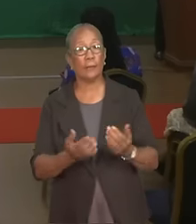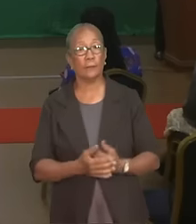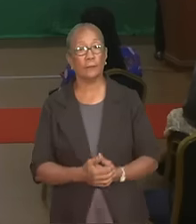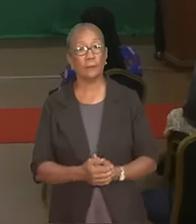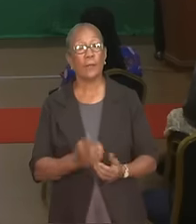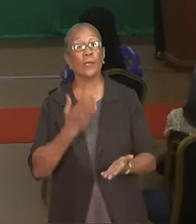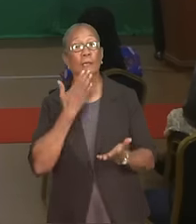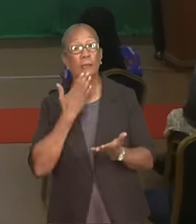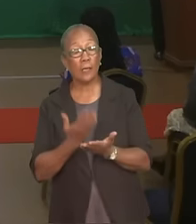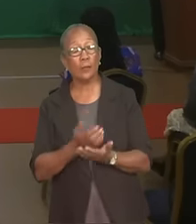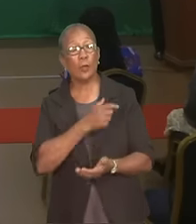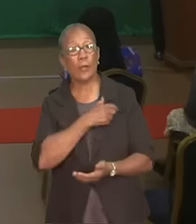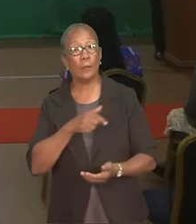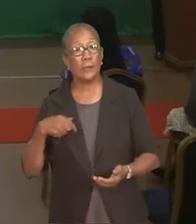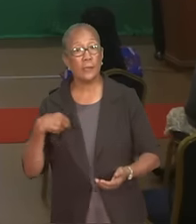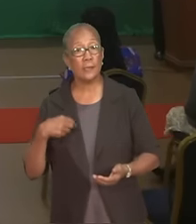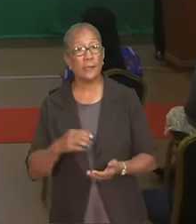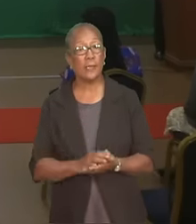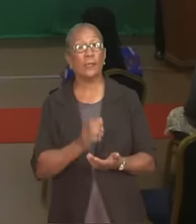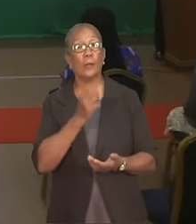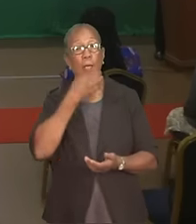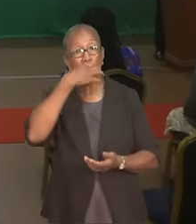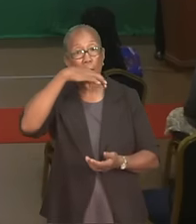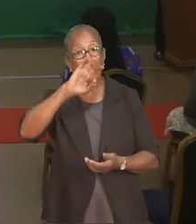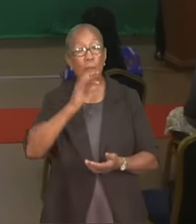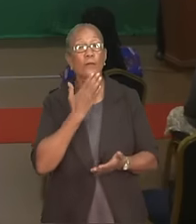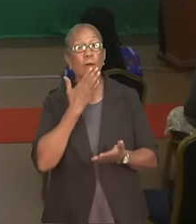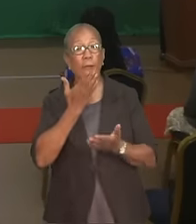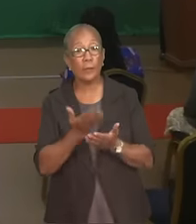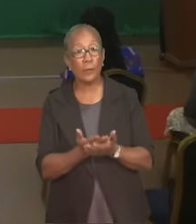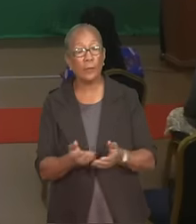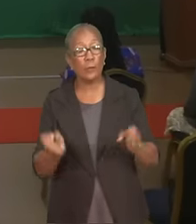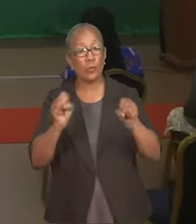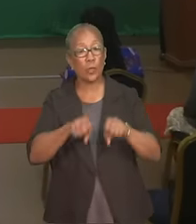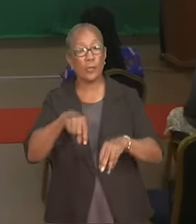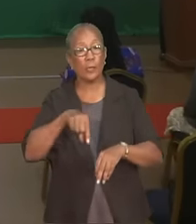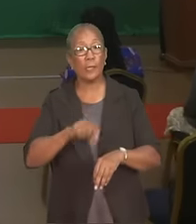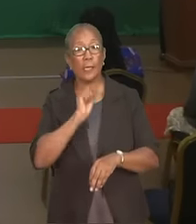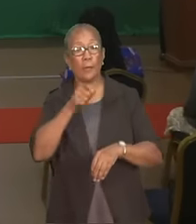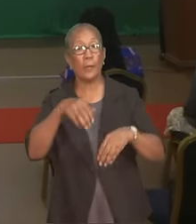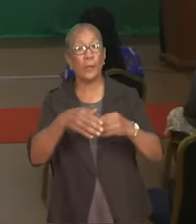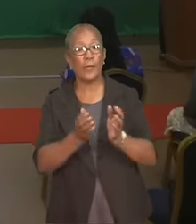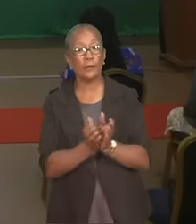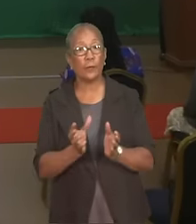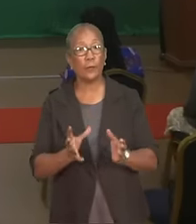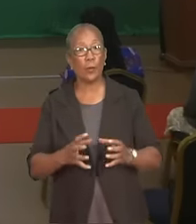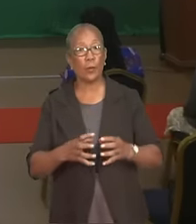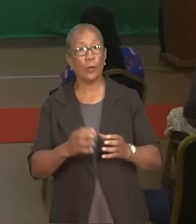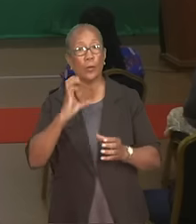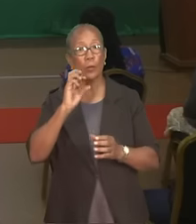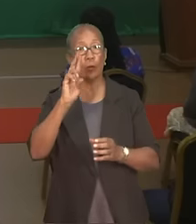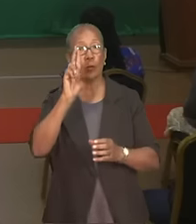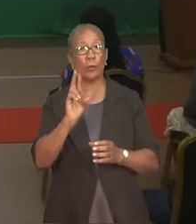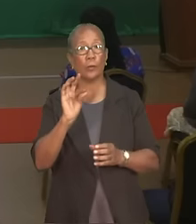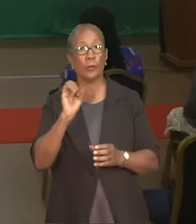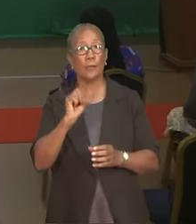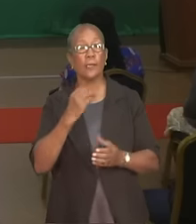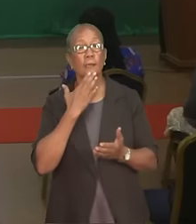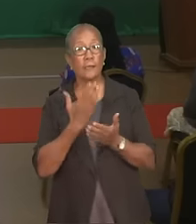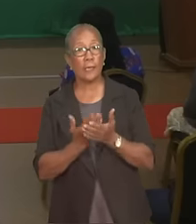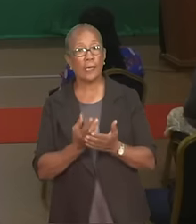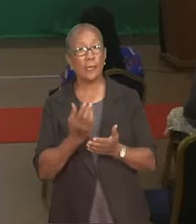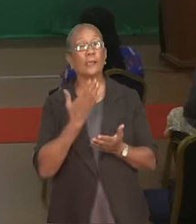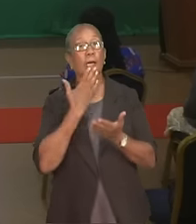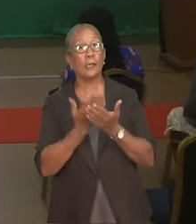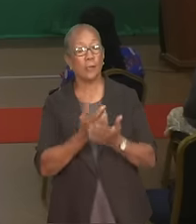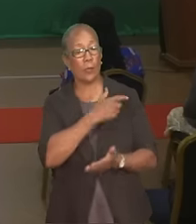dank u wel, excellentie. En met de beantwoording van de vragen besluiten wij dit persmoment hier vanuit de congreshal. Ik bedank de president, de